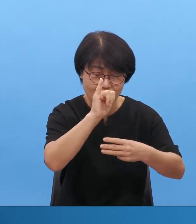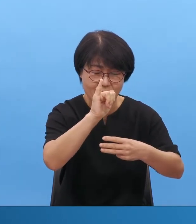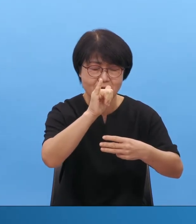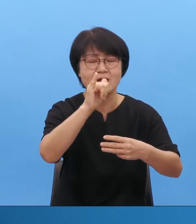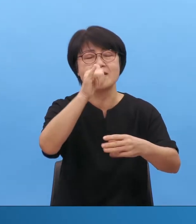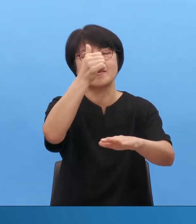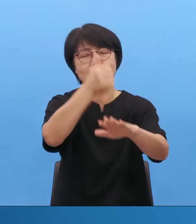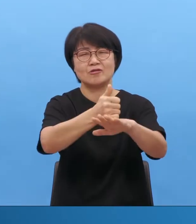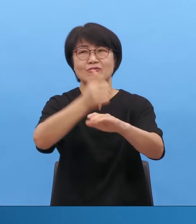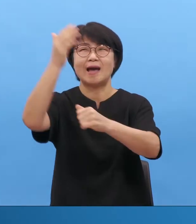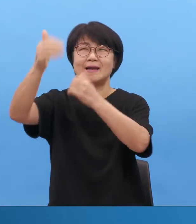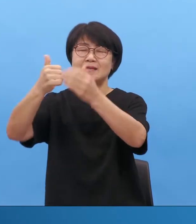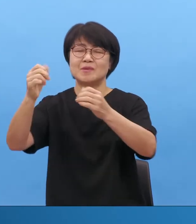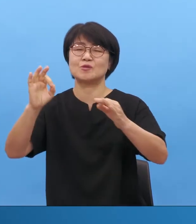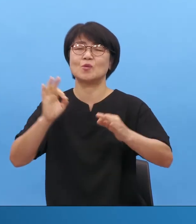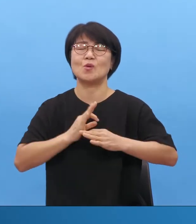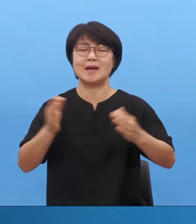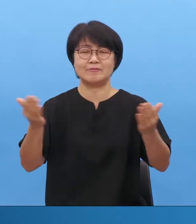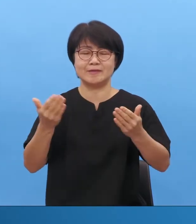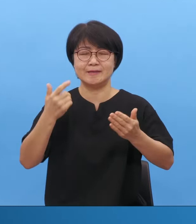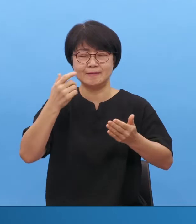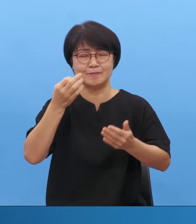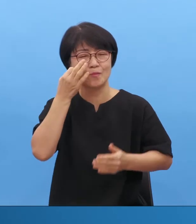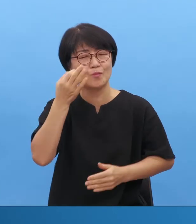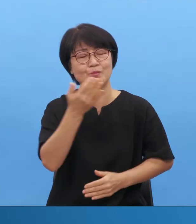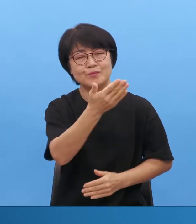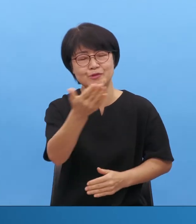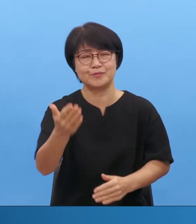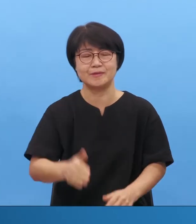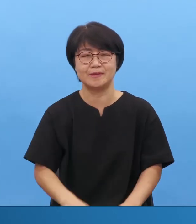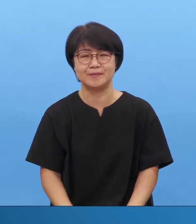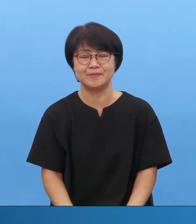be blocked by anything. 파수꾼의